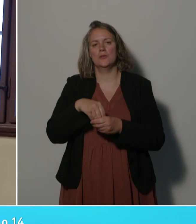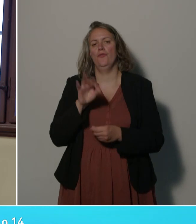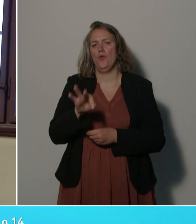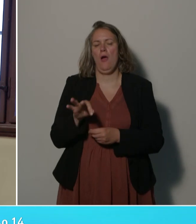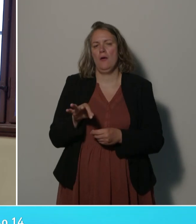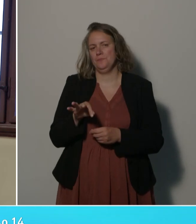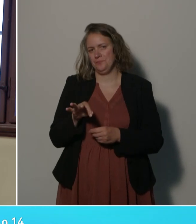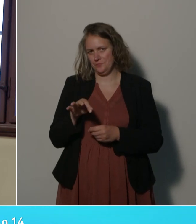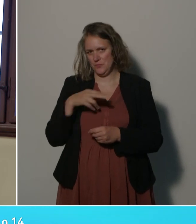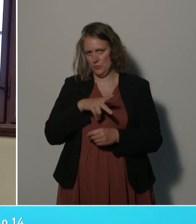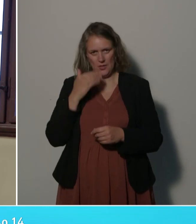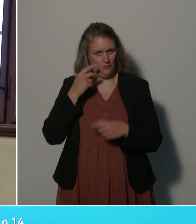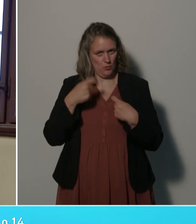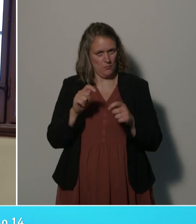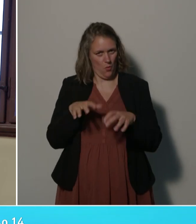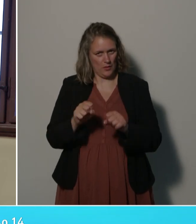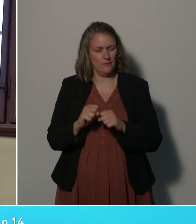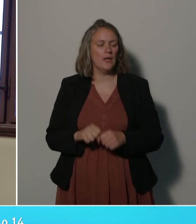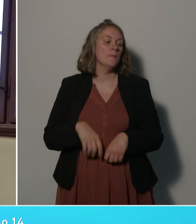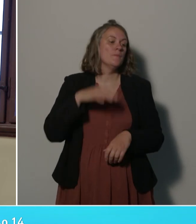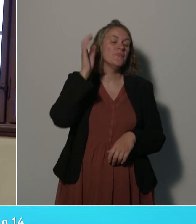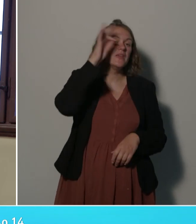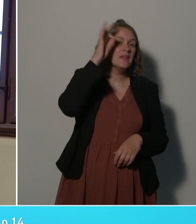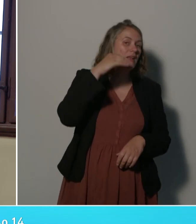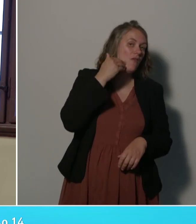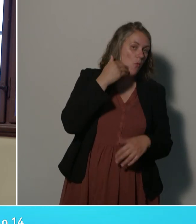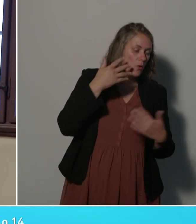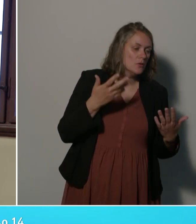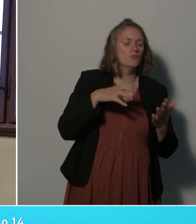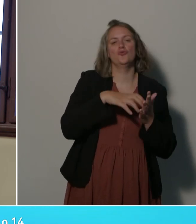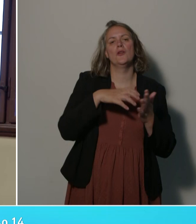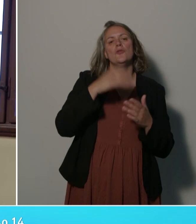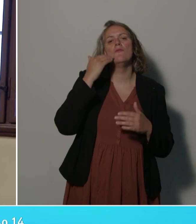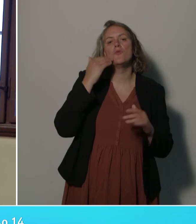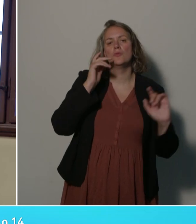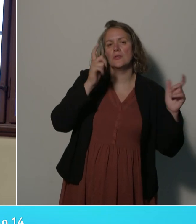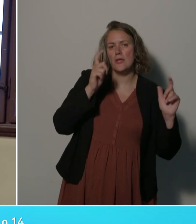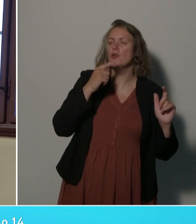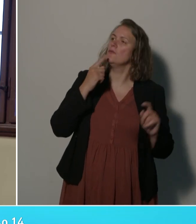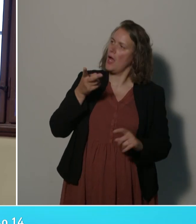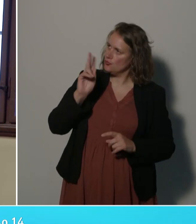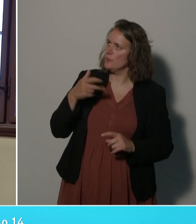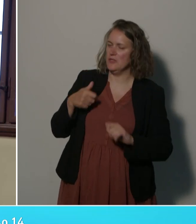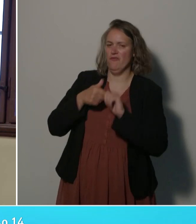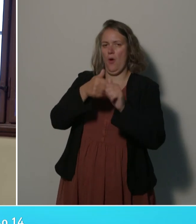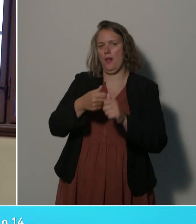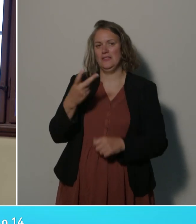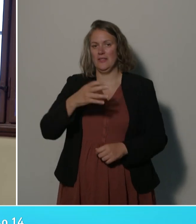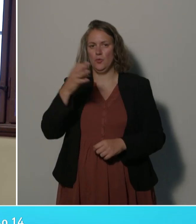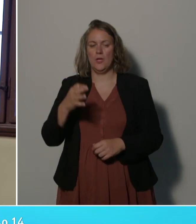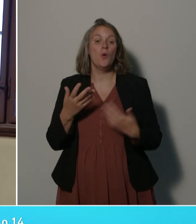soll. Jena Wohnen als städtische Wohnungsgesellschaft fühlt sich daran gebunden, auch